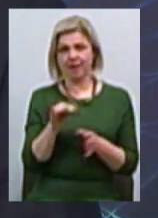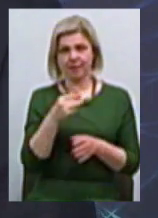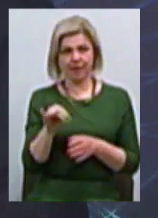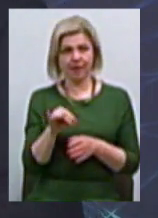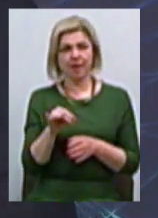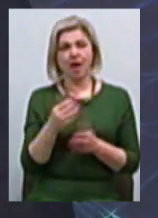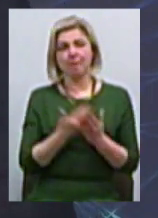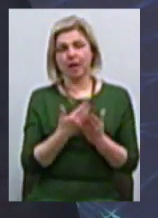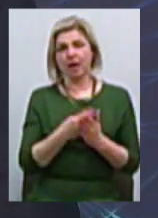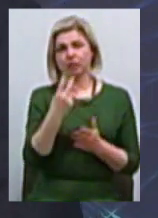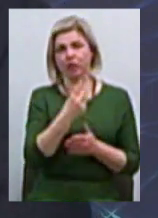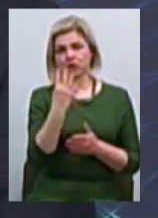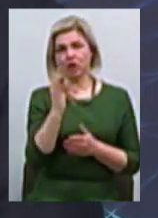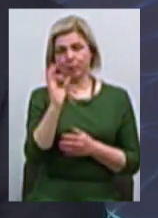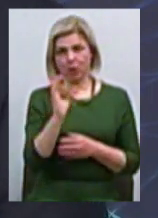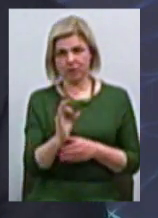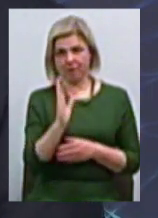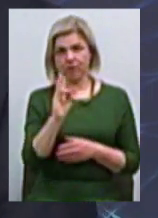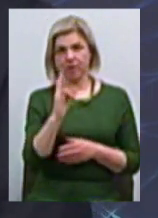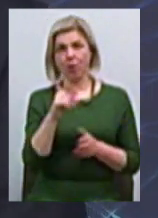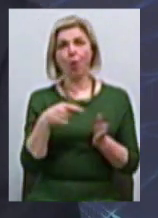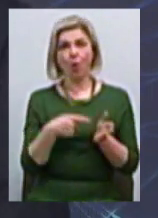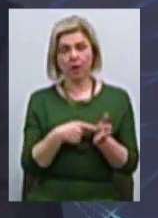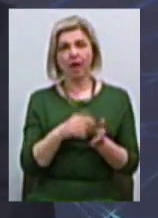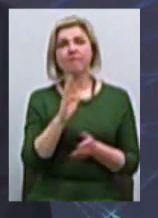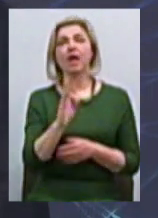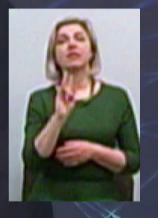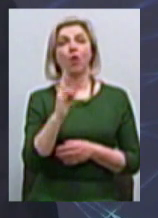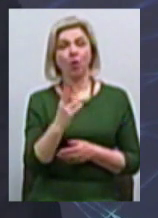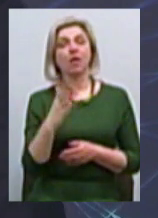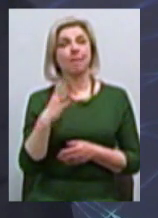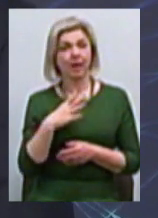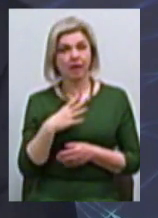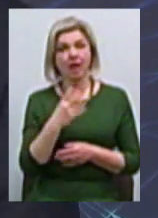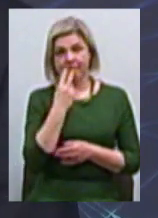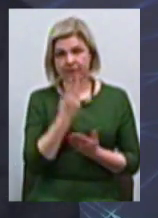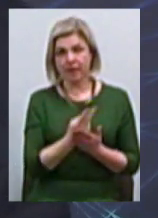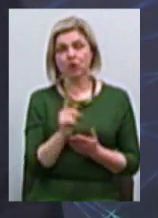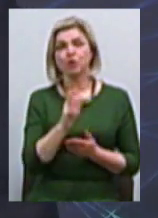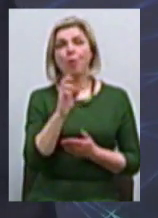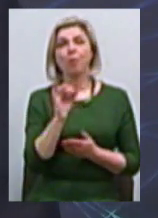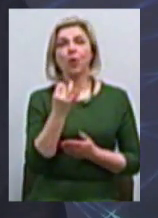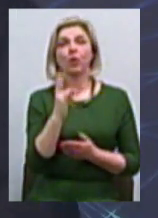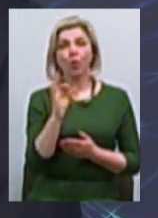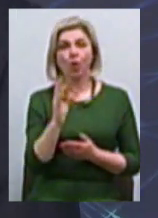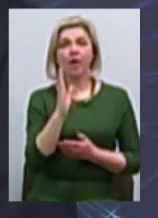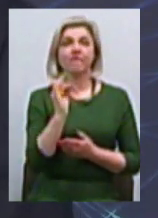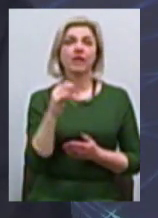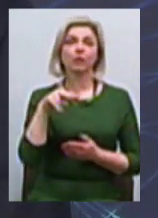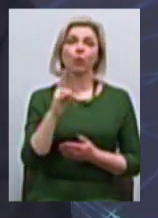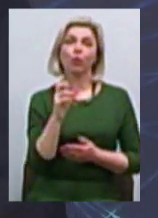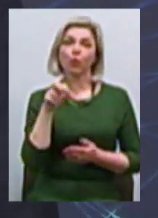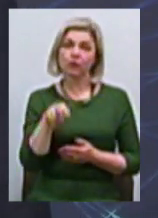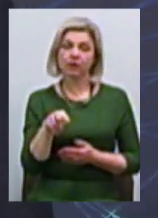там порядка 24% мир в городе, да, Николаеве было, и мы увидим, что в принципе Бойко, Вилкул,